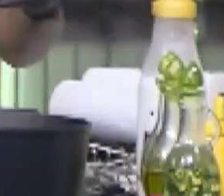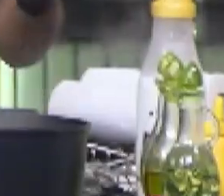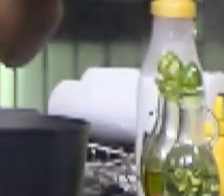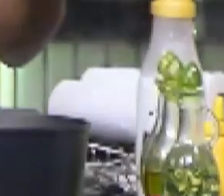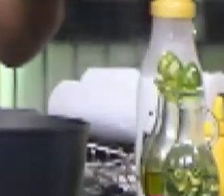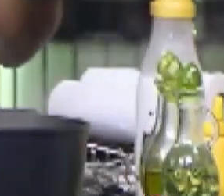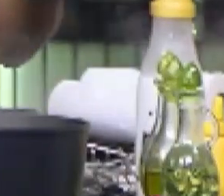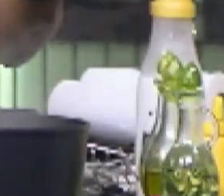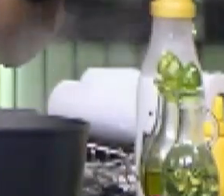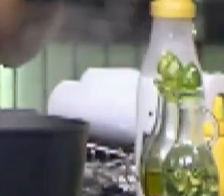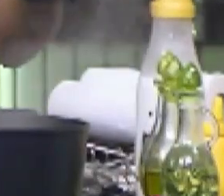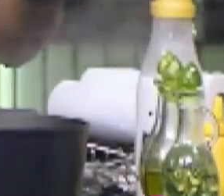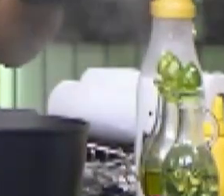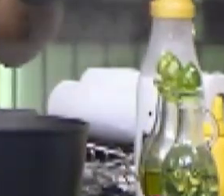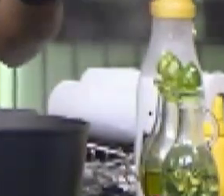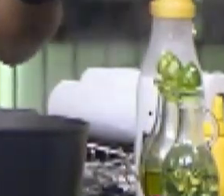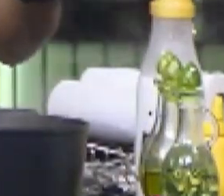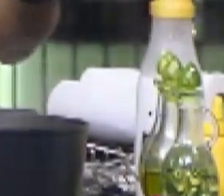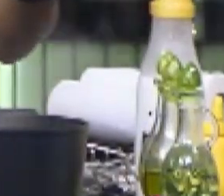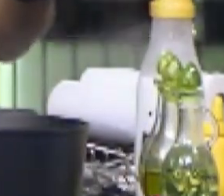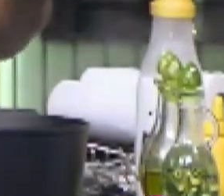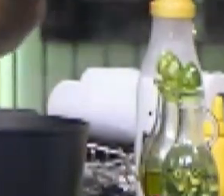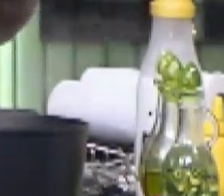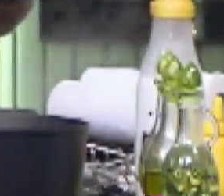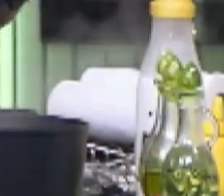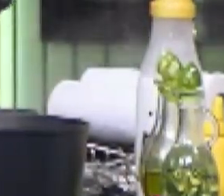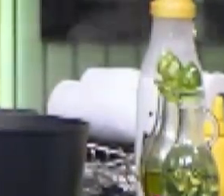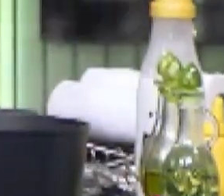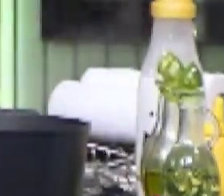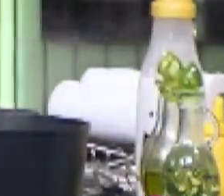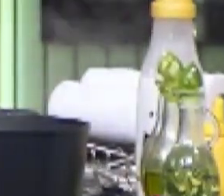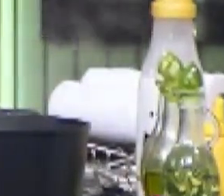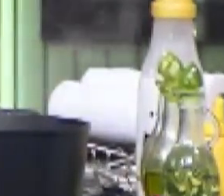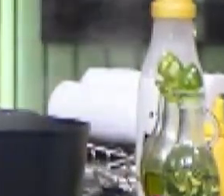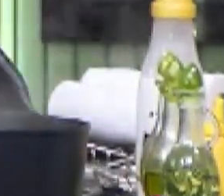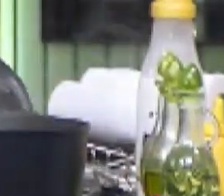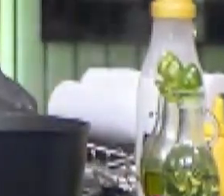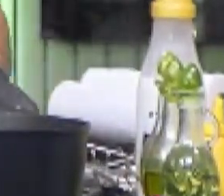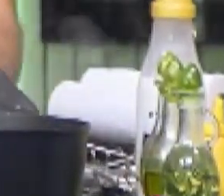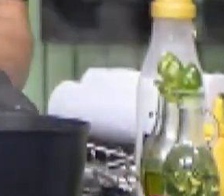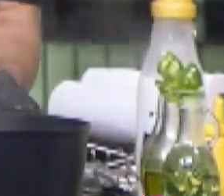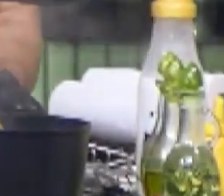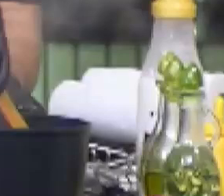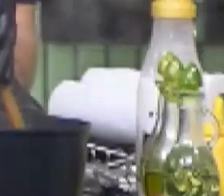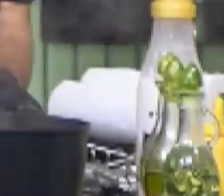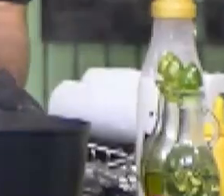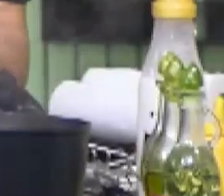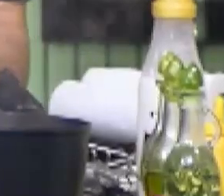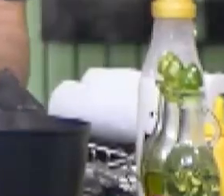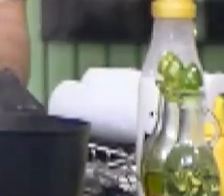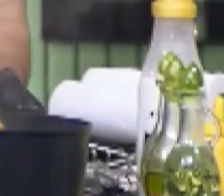بنزل بالرز انا من غير غسيل، ما بغسلوش الرز اللي هو المتكيس، انا ما بغسلوش.